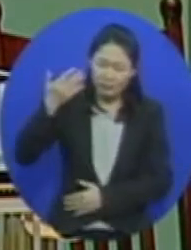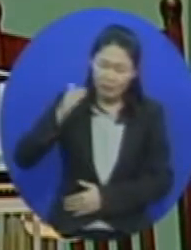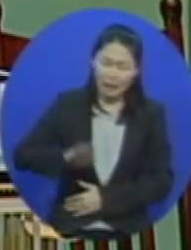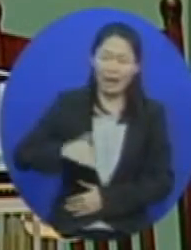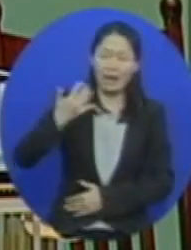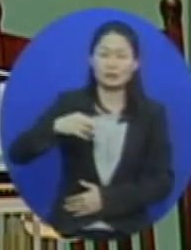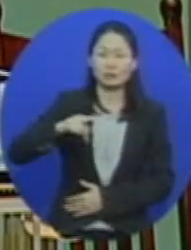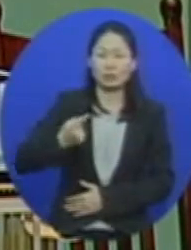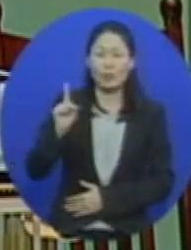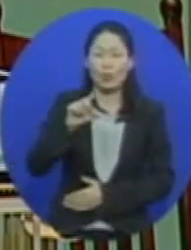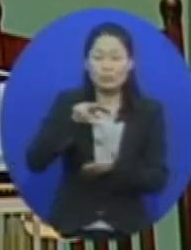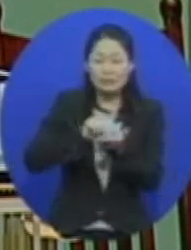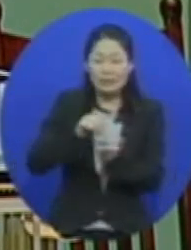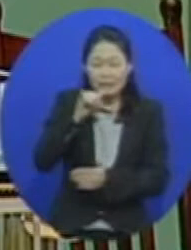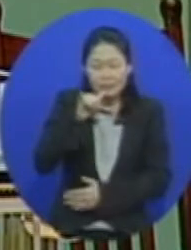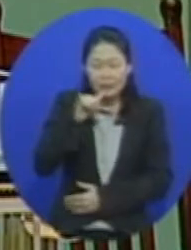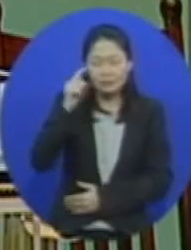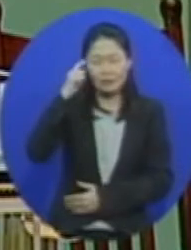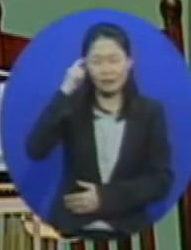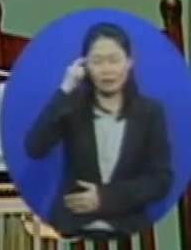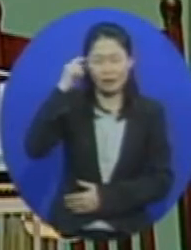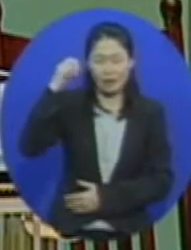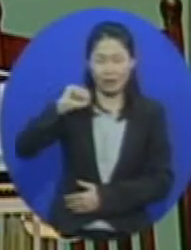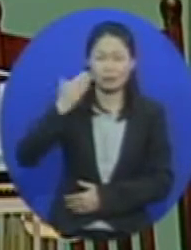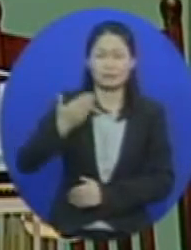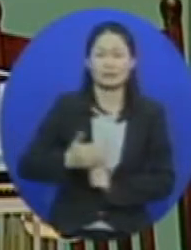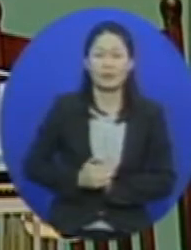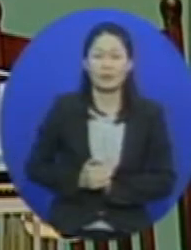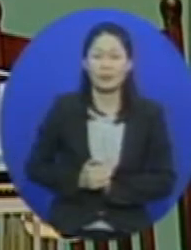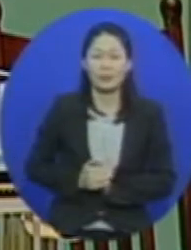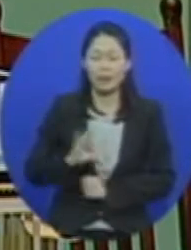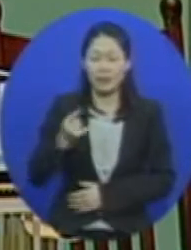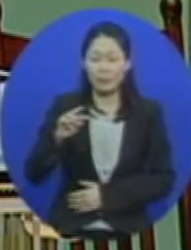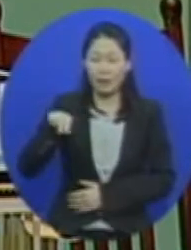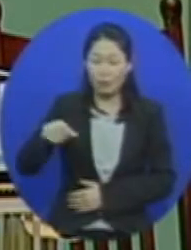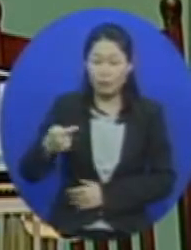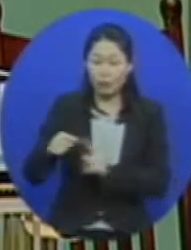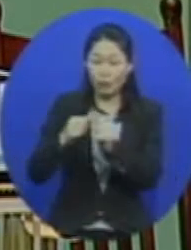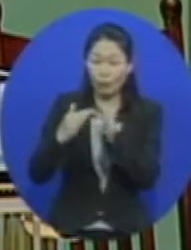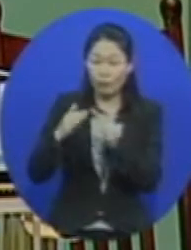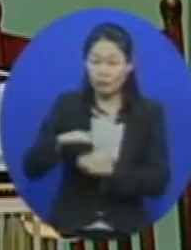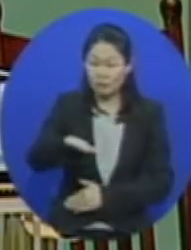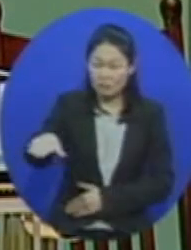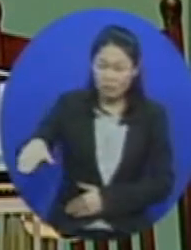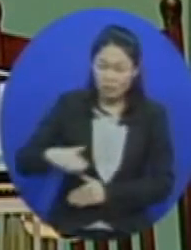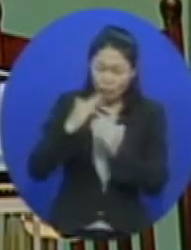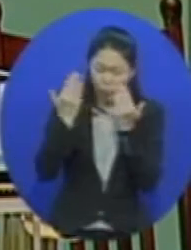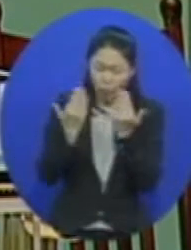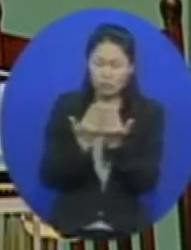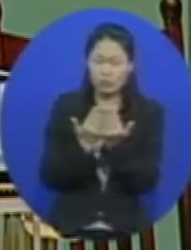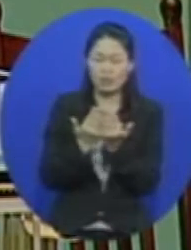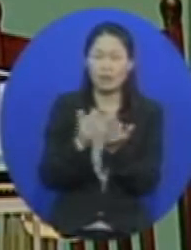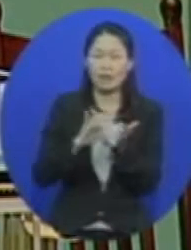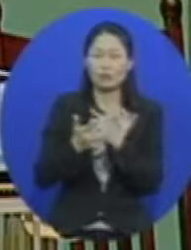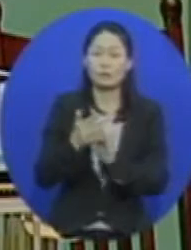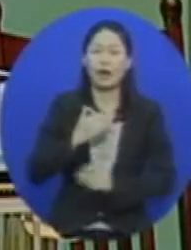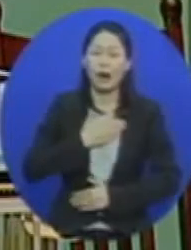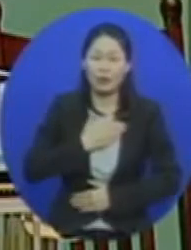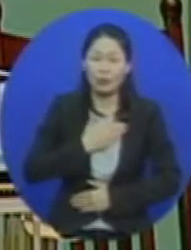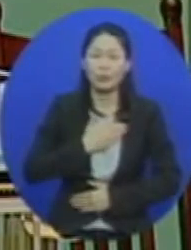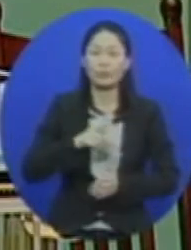문제가 있다는 생각이 들었어요 앱에서 교우들이 다 예수님을 않아요 이 주님을